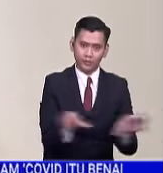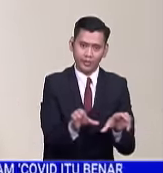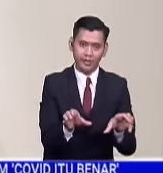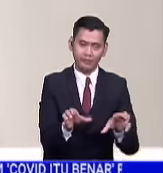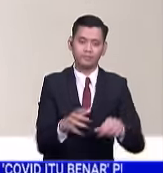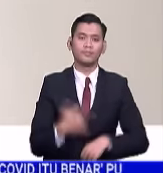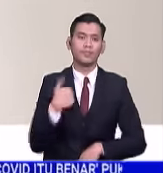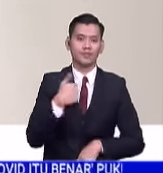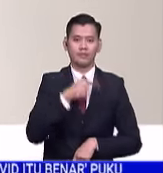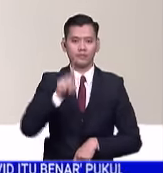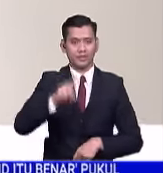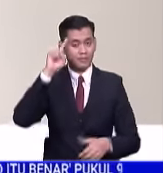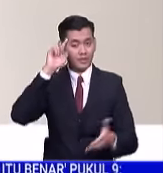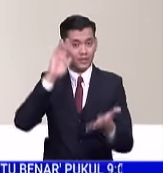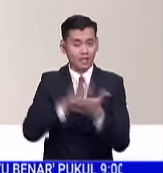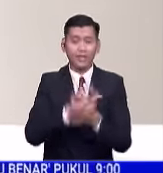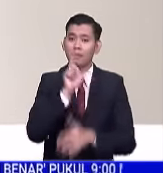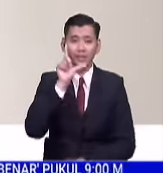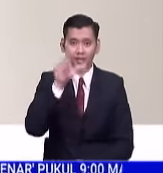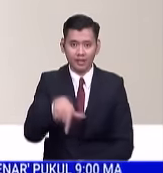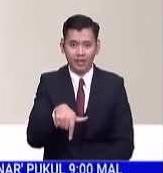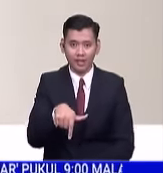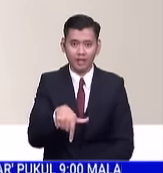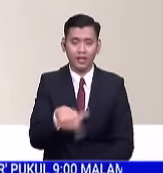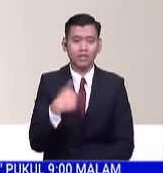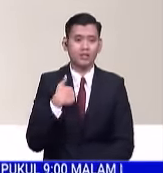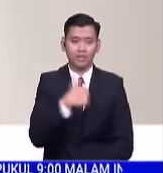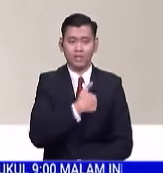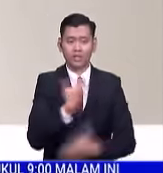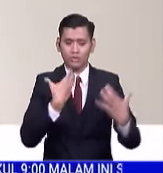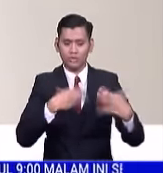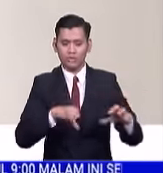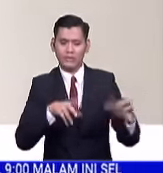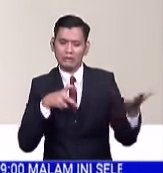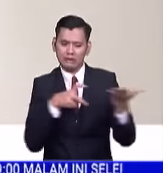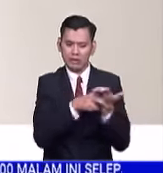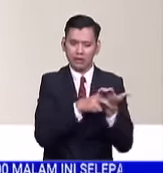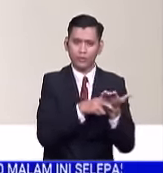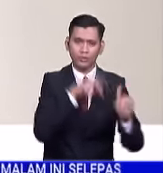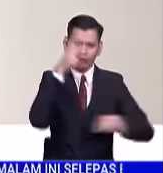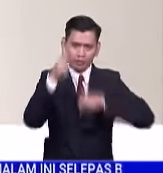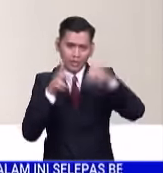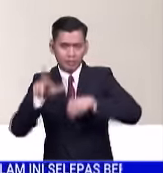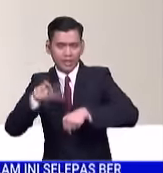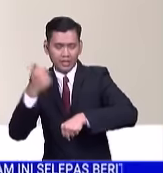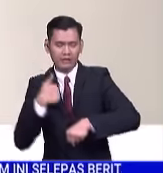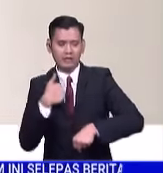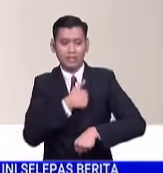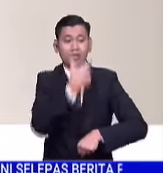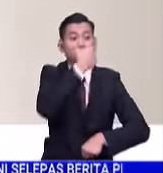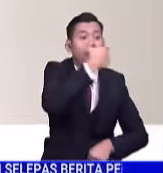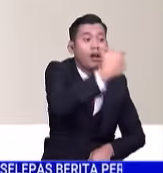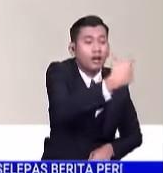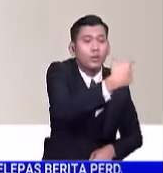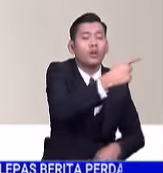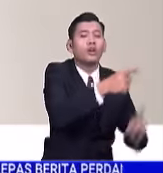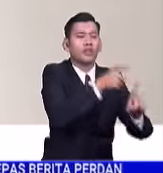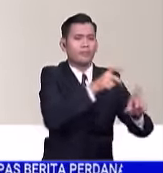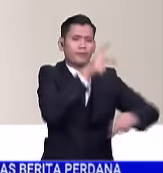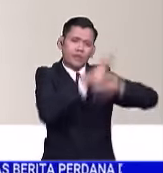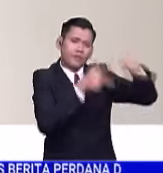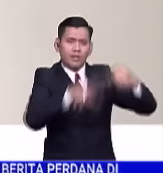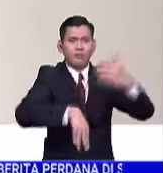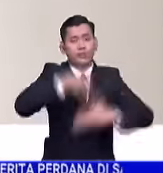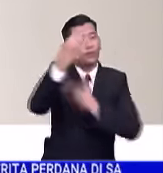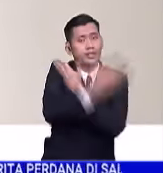dekat sini kan. Kita tak perlu tiru filem lain ataupun kita nak ikut-ikut cara filem luar